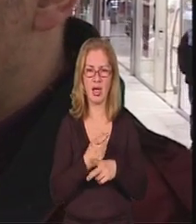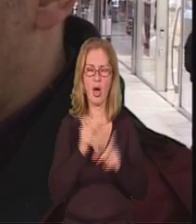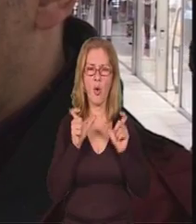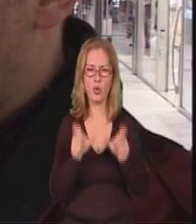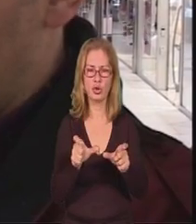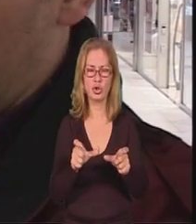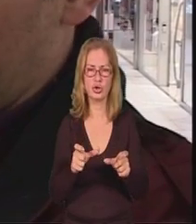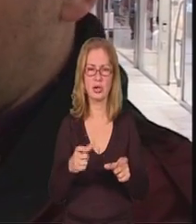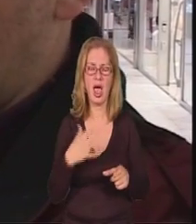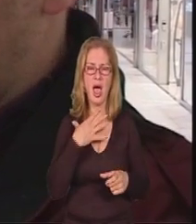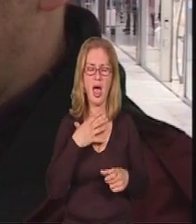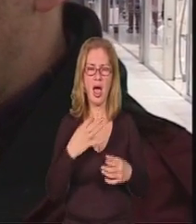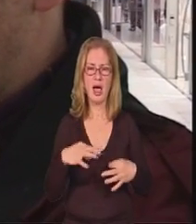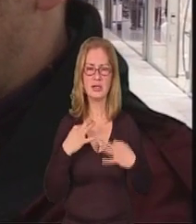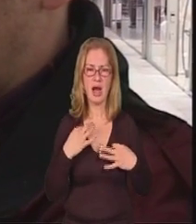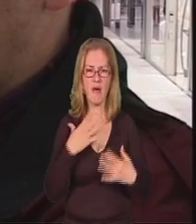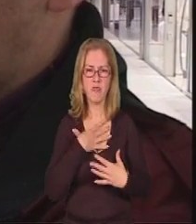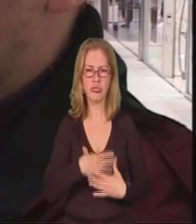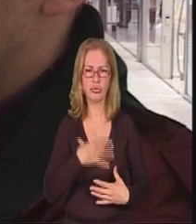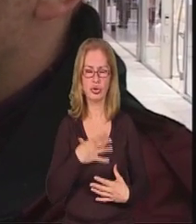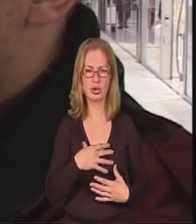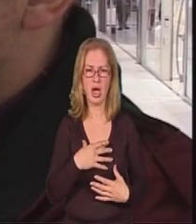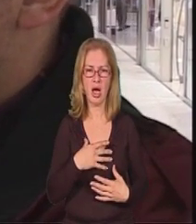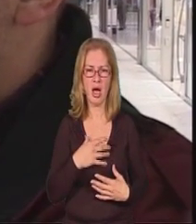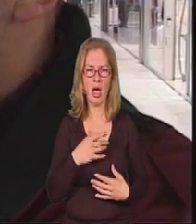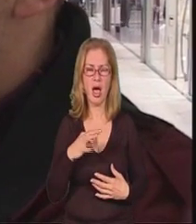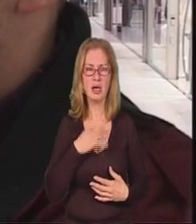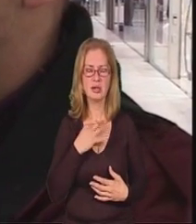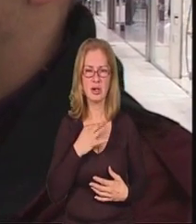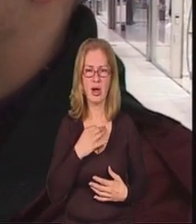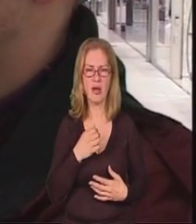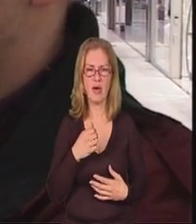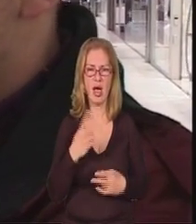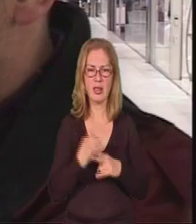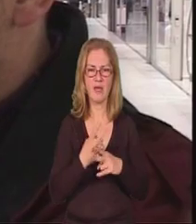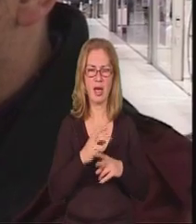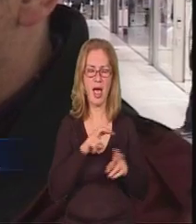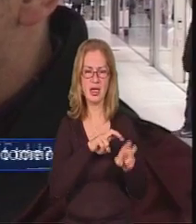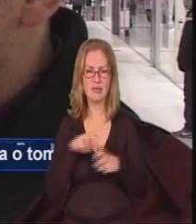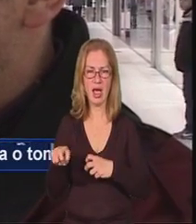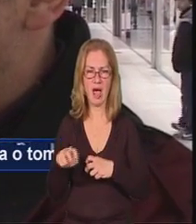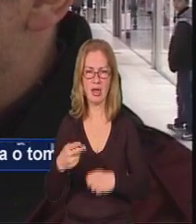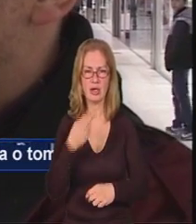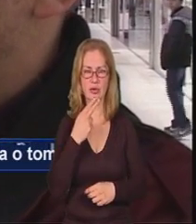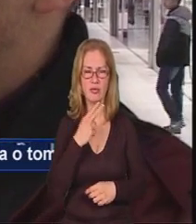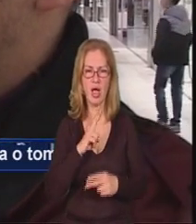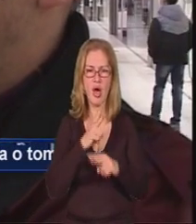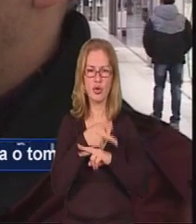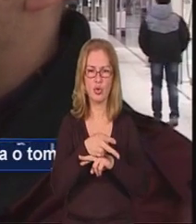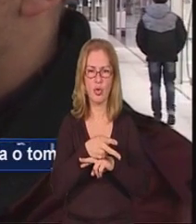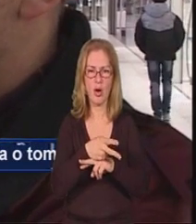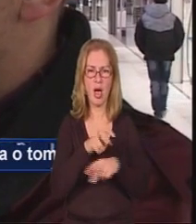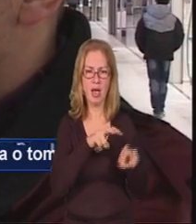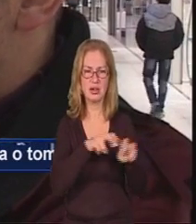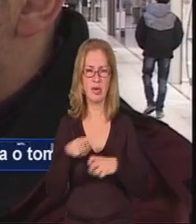navike životne utiču na zdrava pluća. Na prvom mestu zdrava navika je izbjegavati konzumaciju cigareta. Dobro, na drugom?